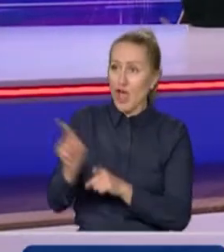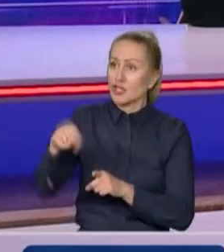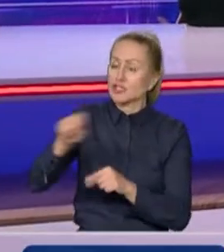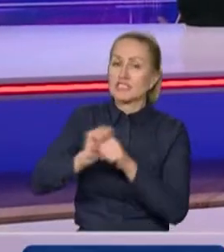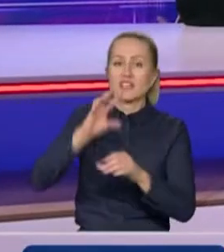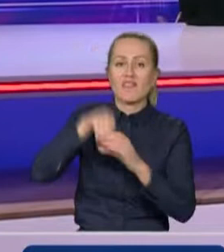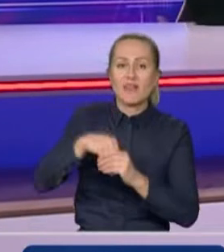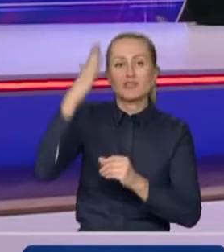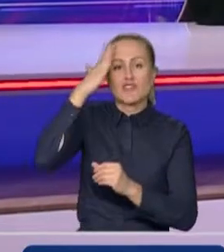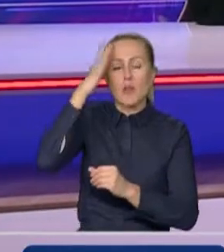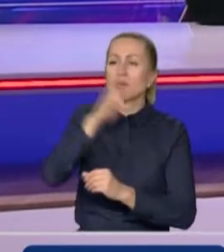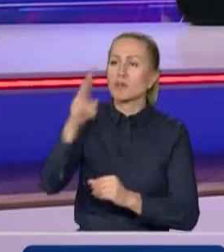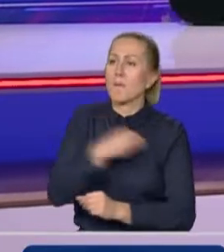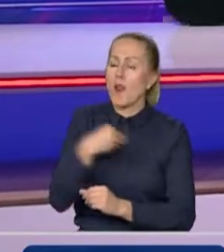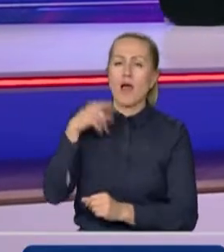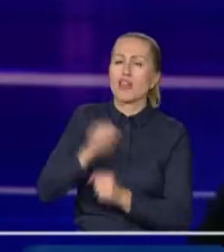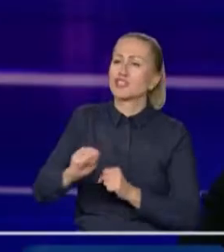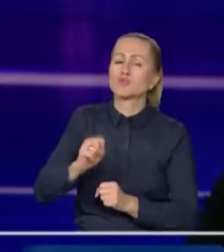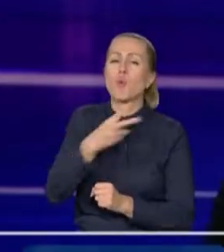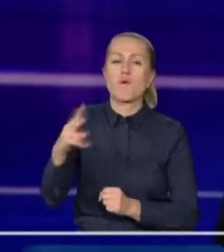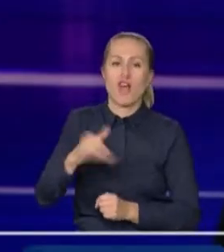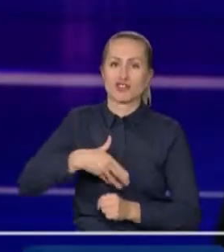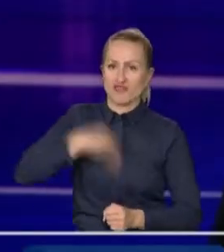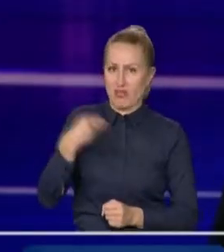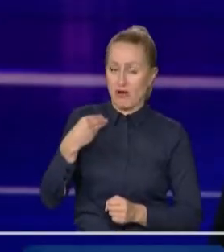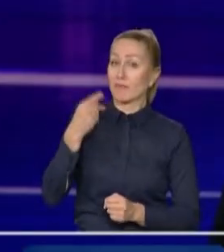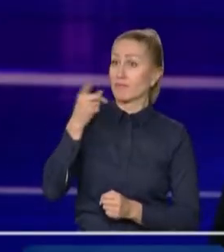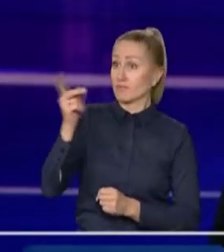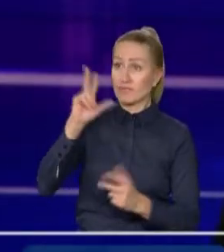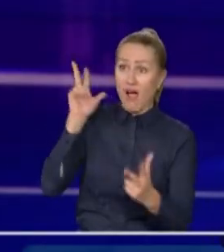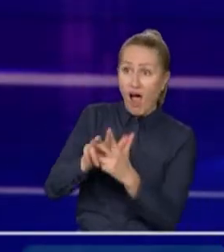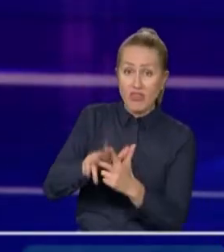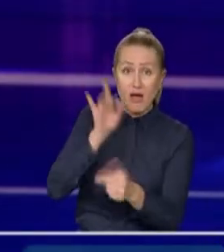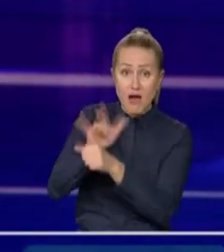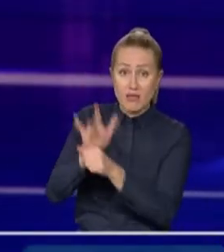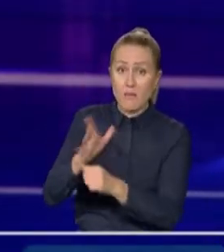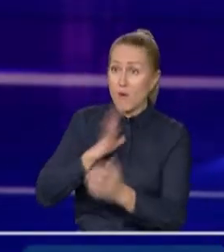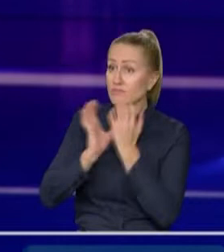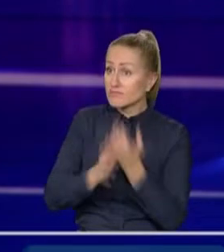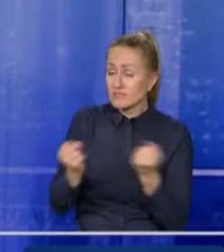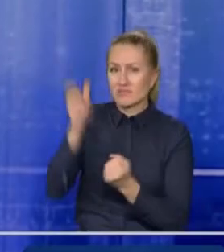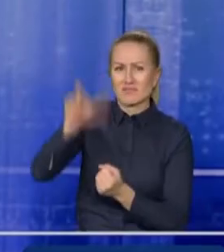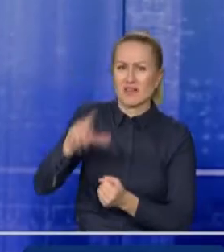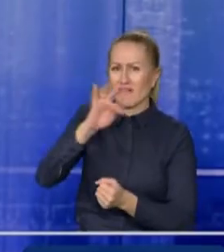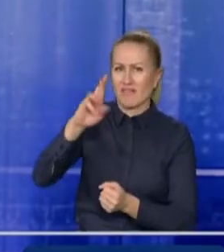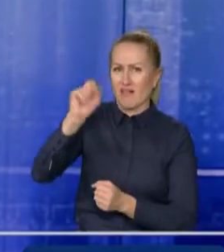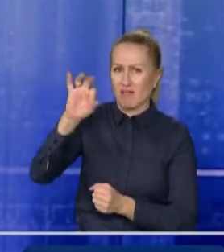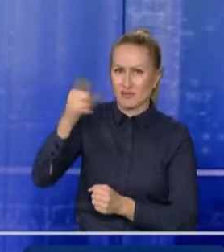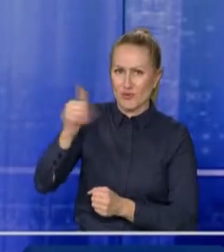świadomości każdego z Polaków święte. I to, że ktoś postanowił ich zaatakować. Ja już nie mówię o słowach pana Frasyniuka, bo one były po